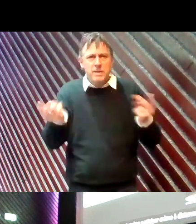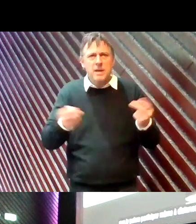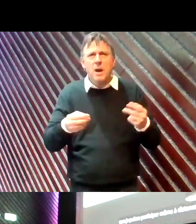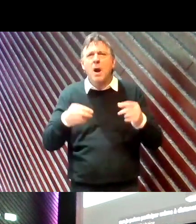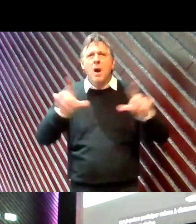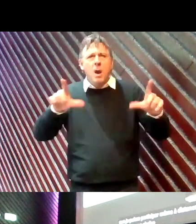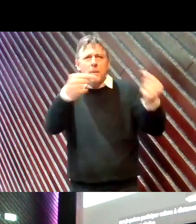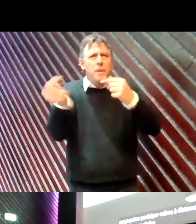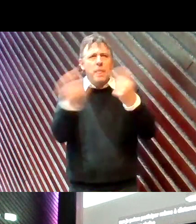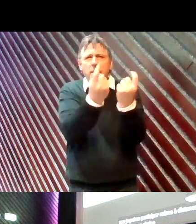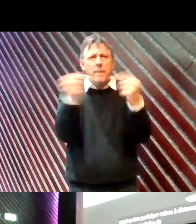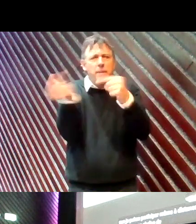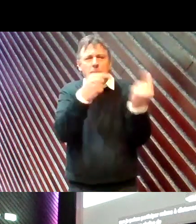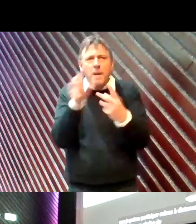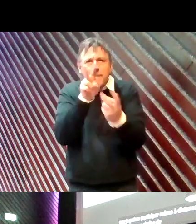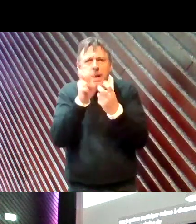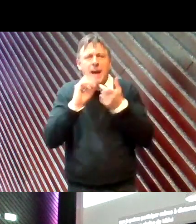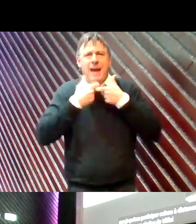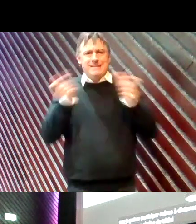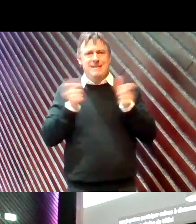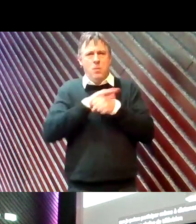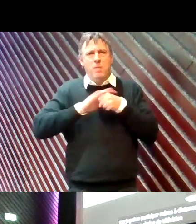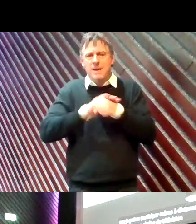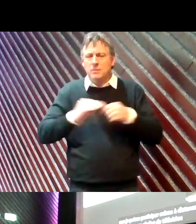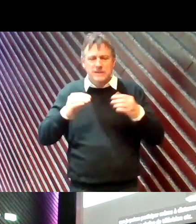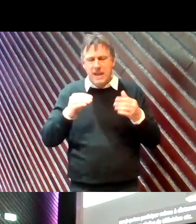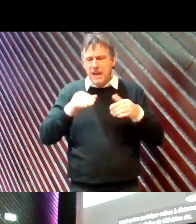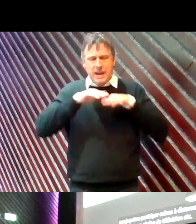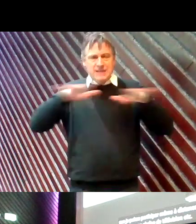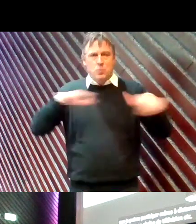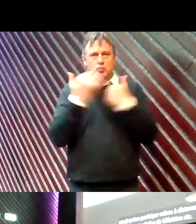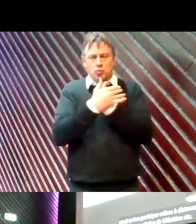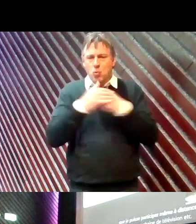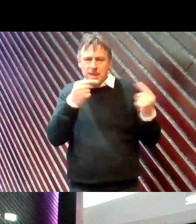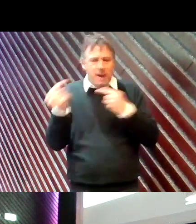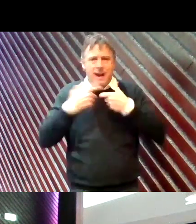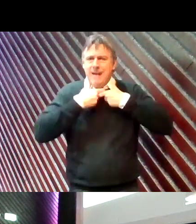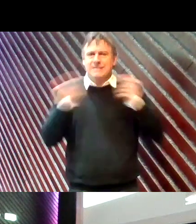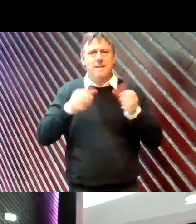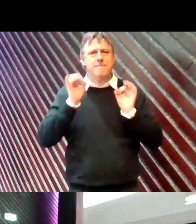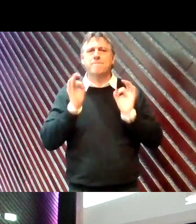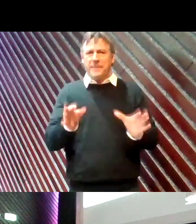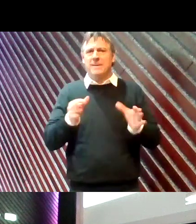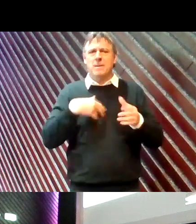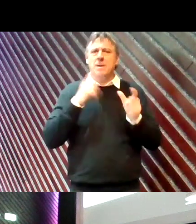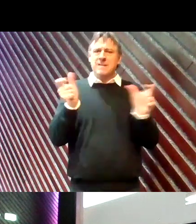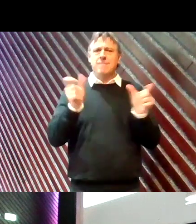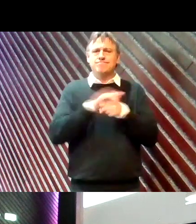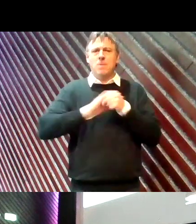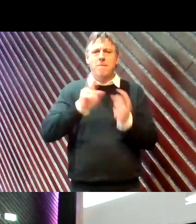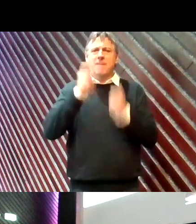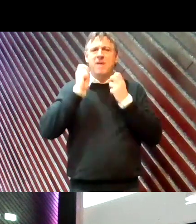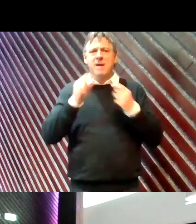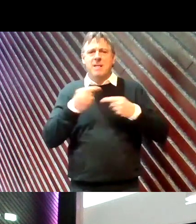l'actualité des candidats à les réseaux sociaux et c'est un effet. Ça, c vraiment le cœur du cœur. Je entends que l'accès